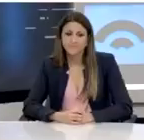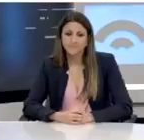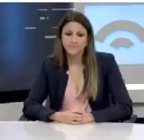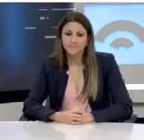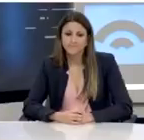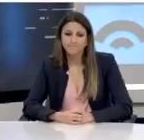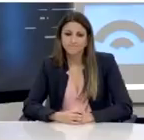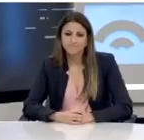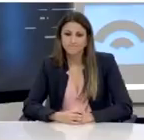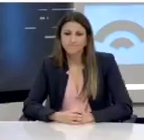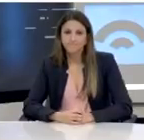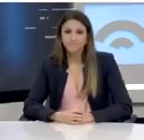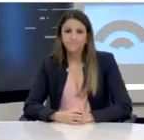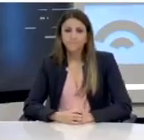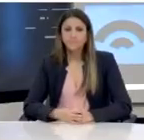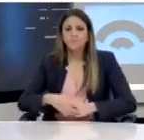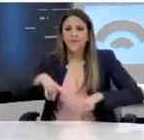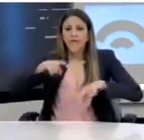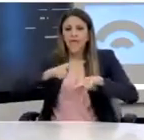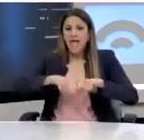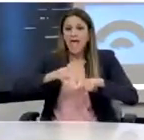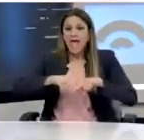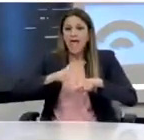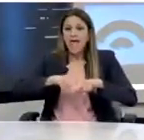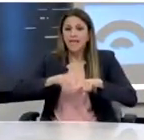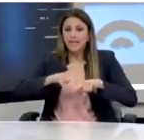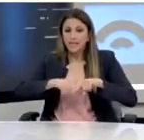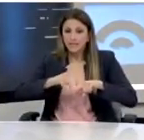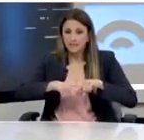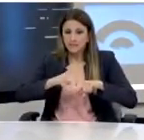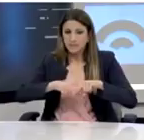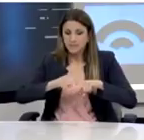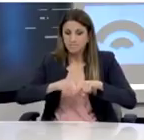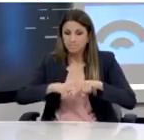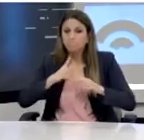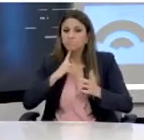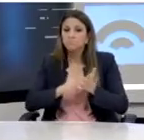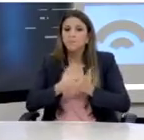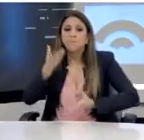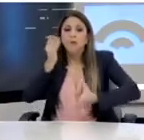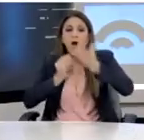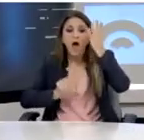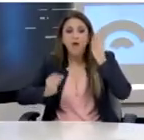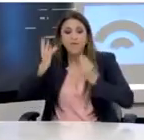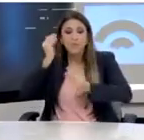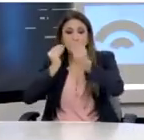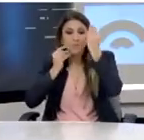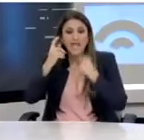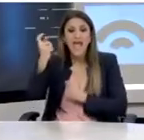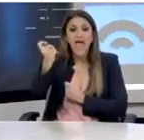Το έθνος μας πρέπει να μάθει να θεωρεί εθνικό ότι είναι αληθές, είχε πει ο εθνικός μας ποιητής, ο Διονύσιος